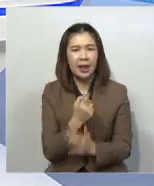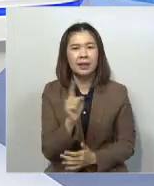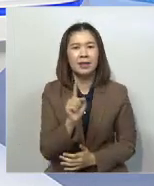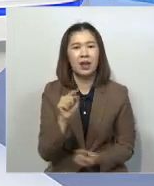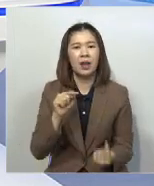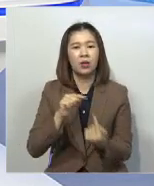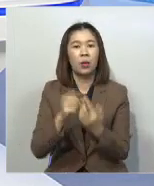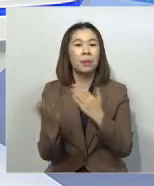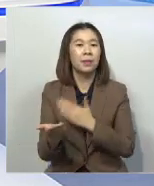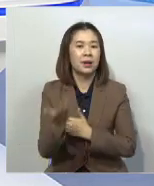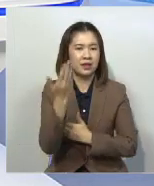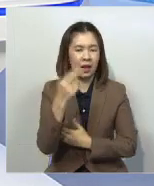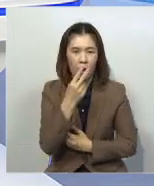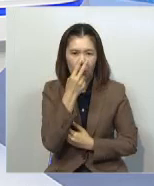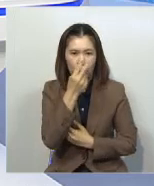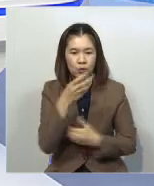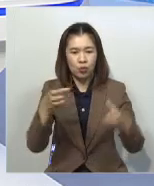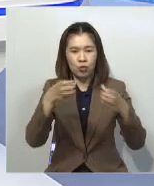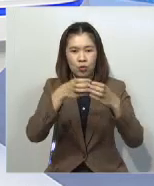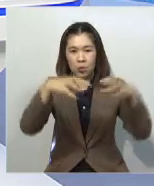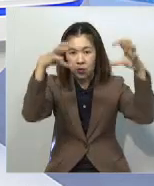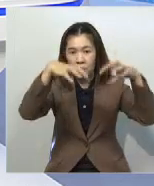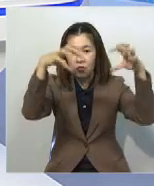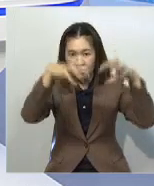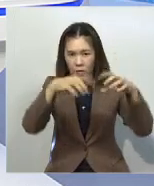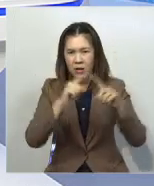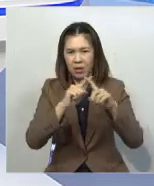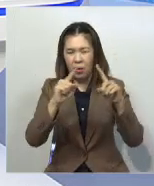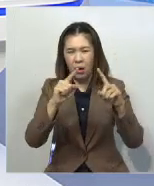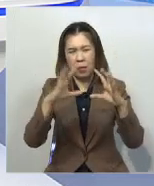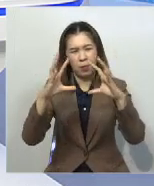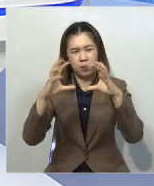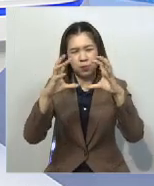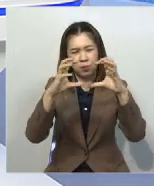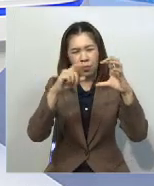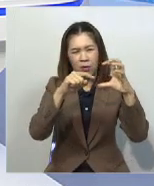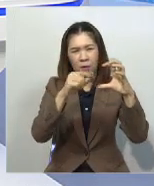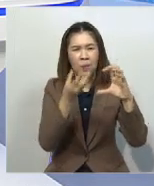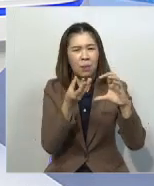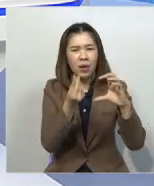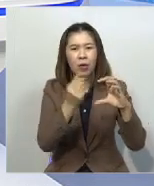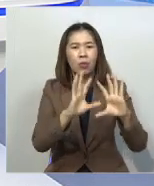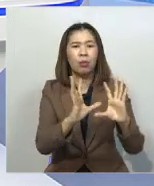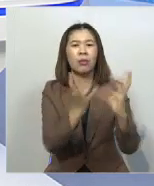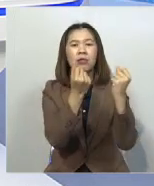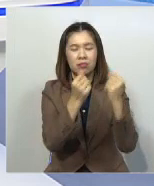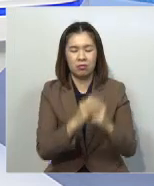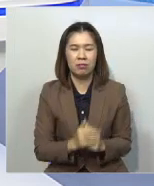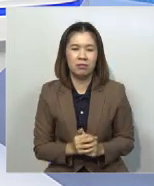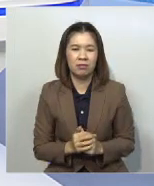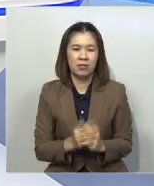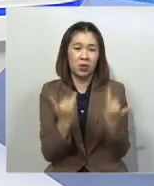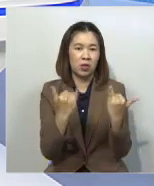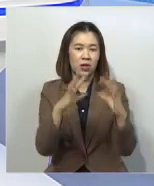บดีบอกไปคือจริงๆเมื่อเช้าเนี่ยยังตรวจพบกลุ่มฝนอยู่เลยนะคะแต่ว่ามันเป็นกลุ่มฝนที่มาไวแล้วก็ไปไวจริงๆต